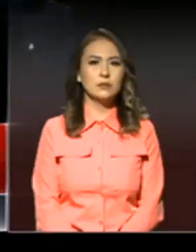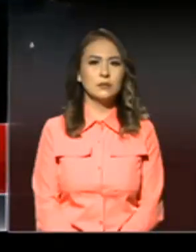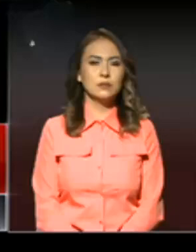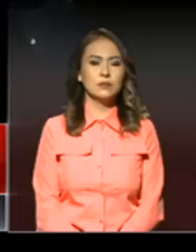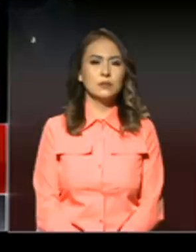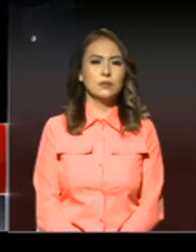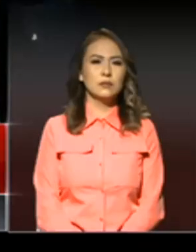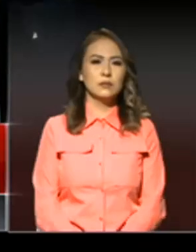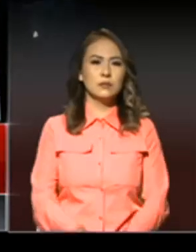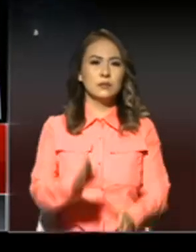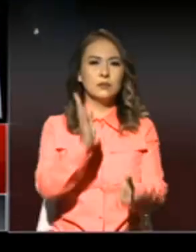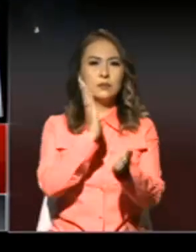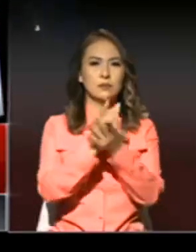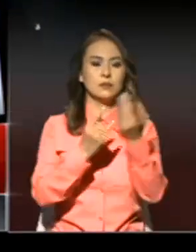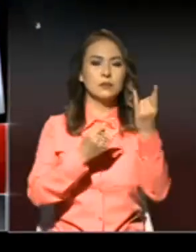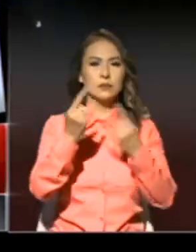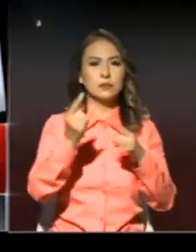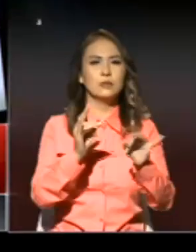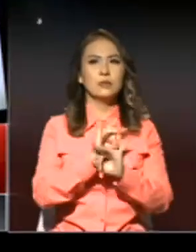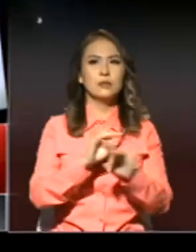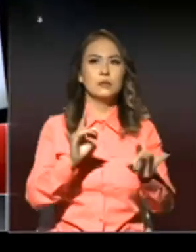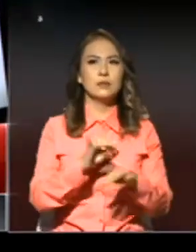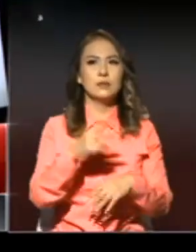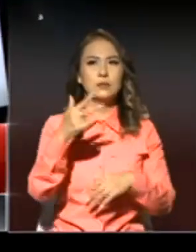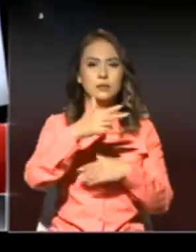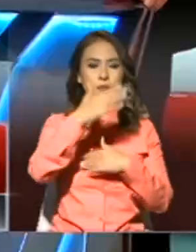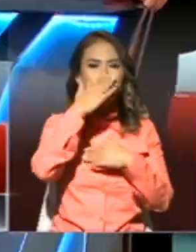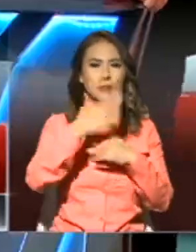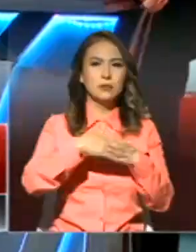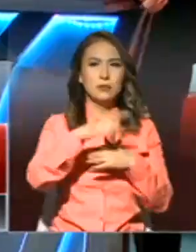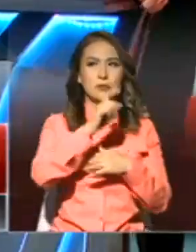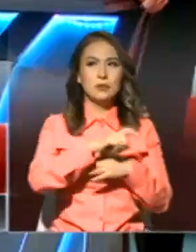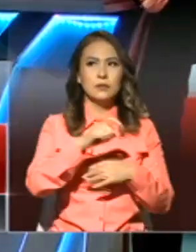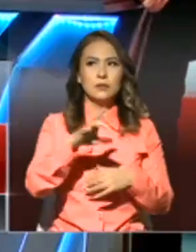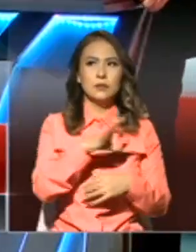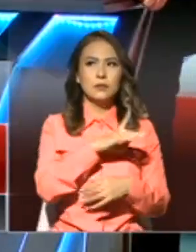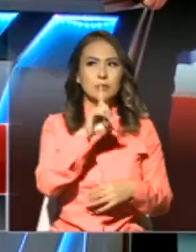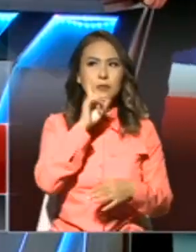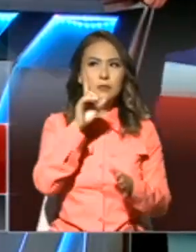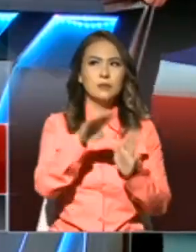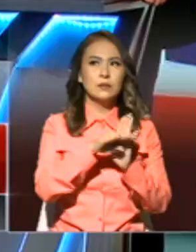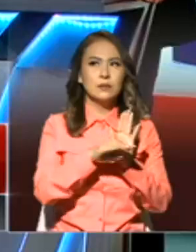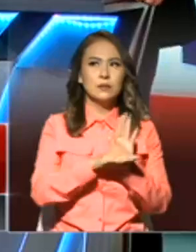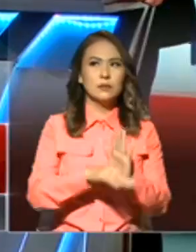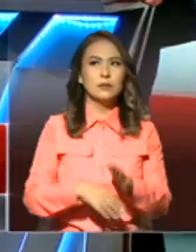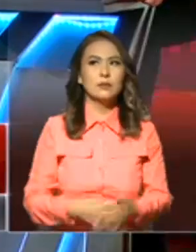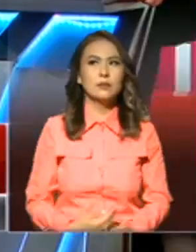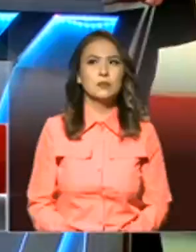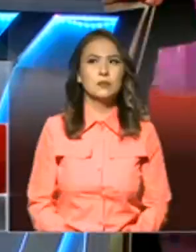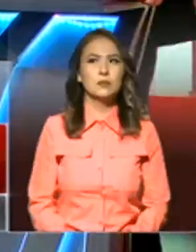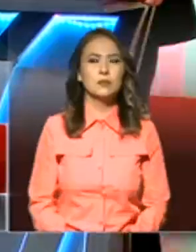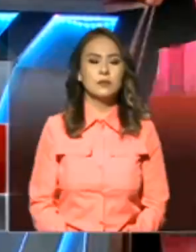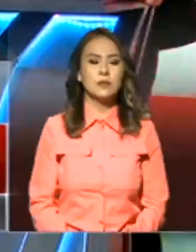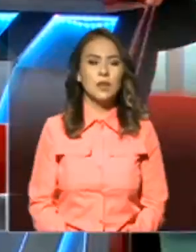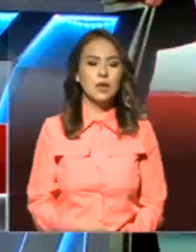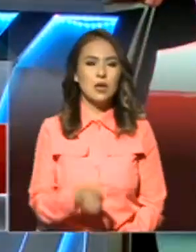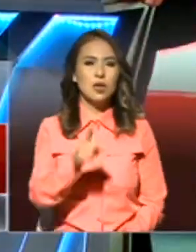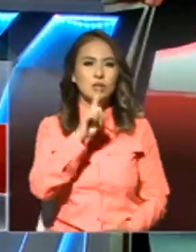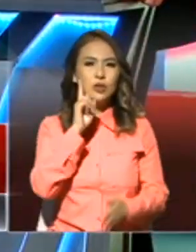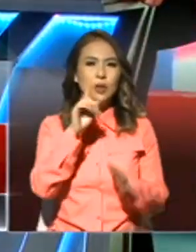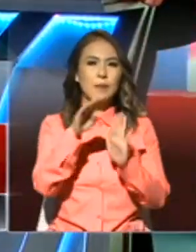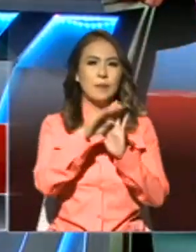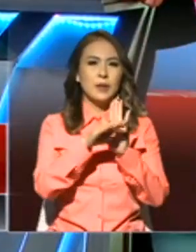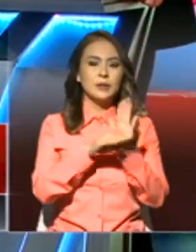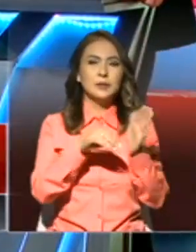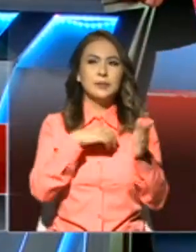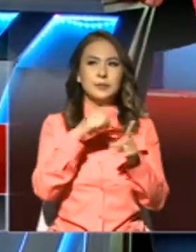эфирдеміз, айта беріңіздер, эфирдеміз. 3000-нің үстінде адам не алды? Жастар бағдарламасы бұрын басталды. Жастардың бағдарламасын өзіңіздің сөзіңізді